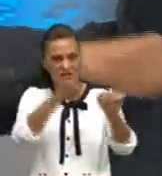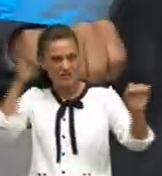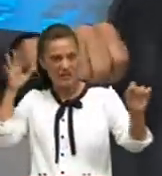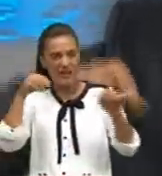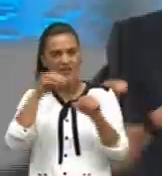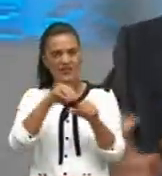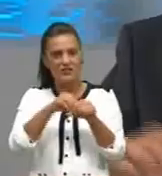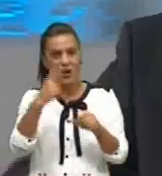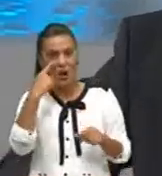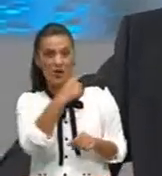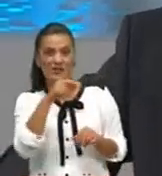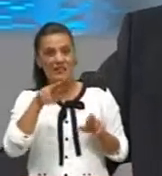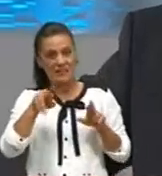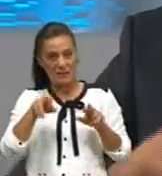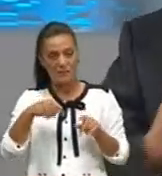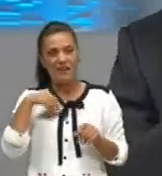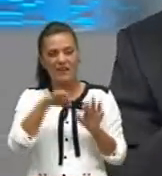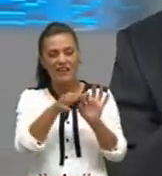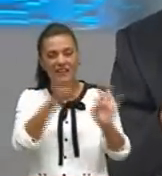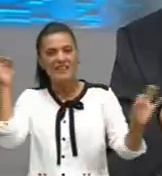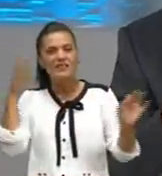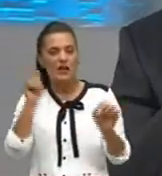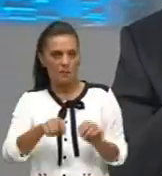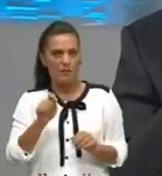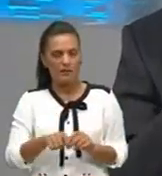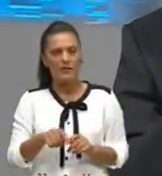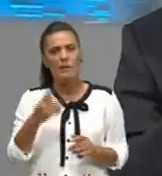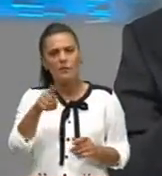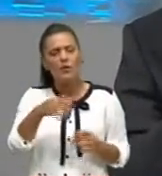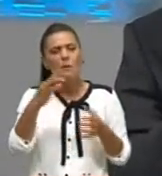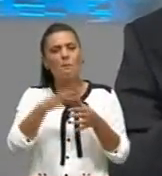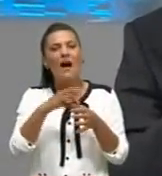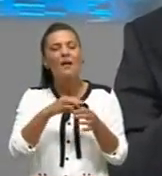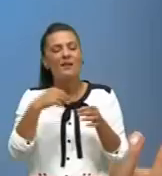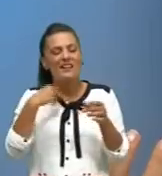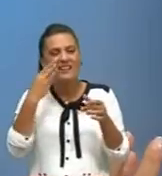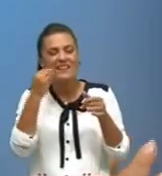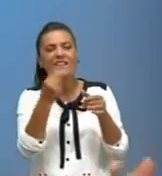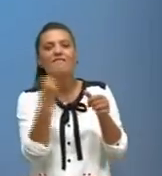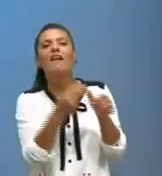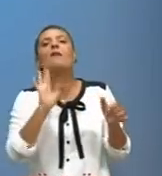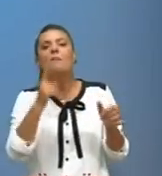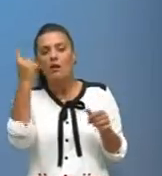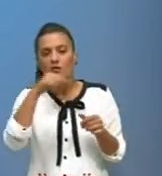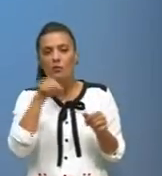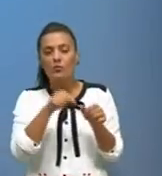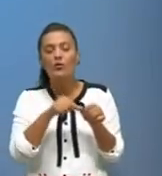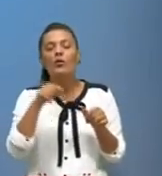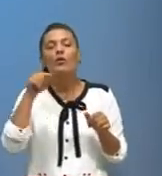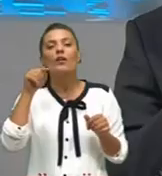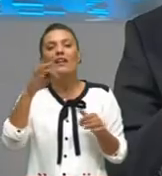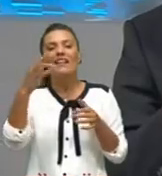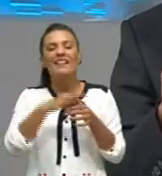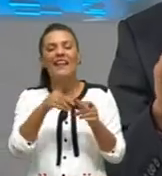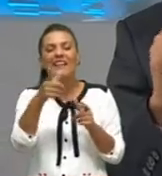tutarak çekilir. Kiriş. Evet. Kirişe denk getirilir. Ki bu herhalde parmağın eklem yerini zedelemesin diye. Değil mi? Bu bir tetik. Tetik